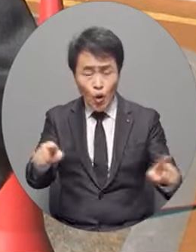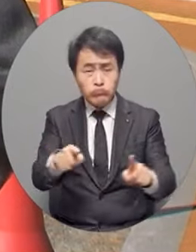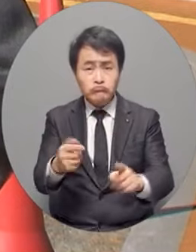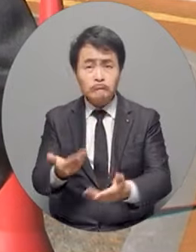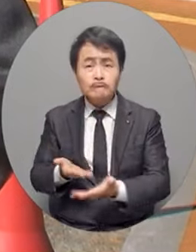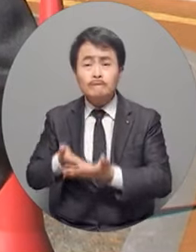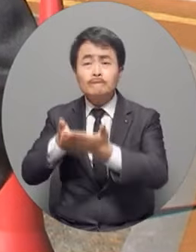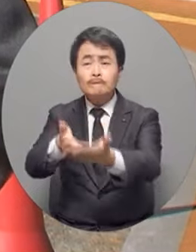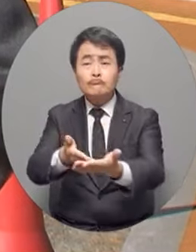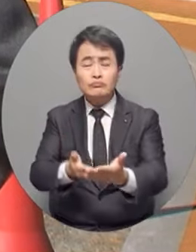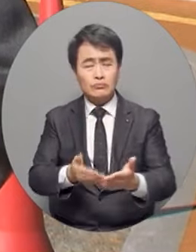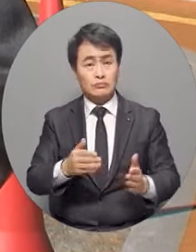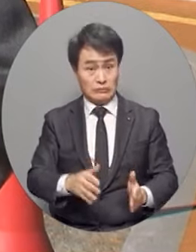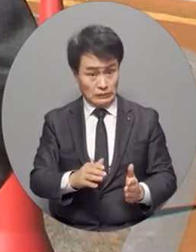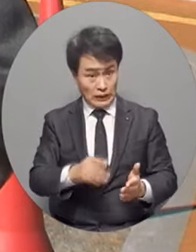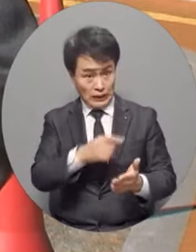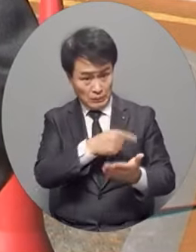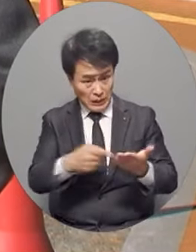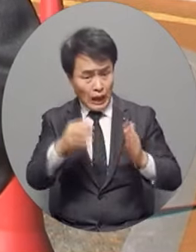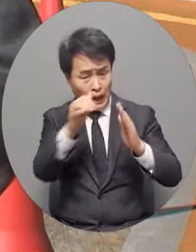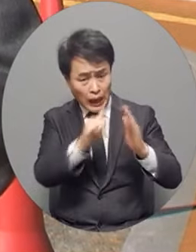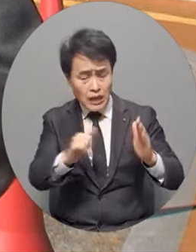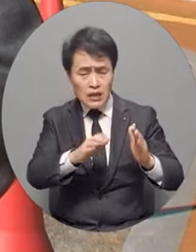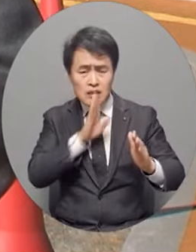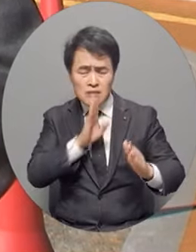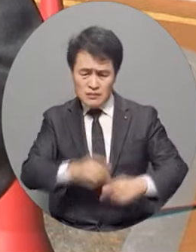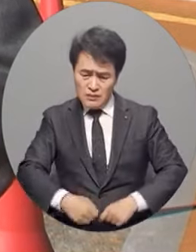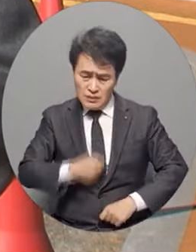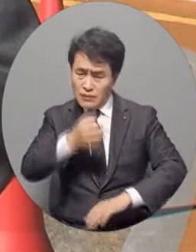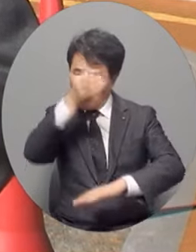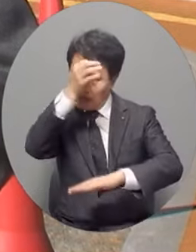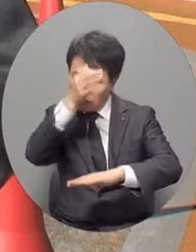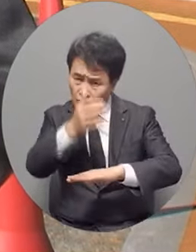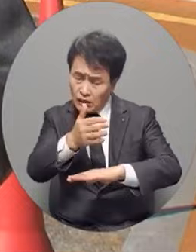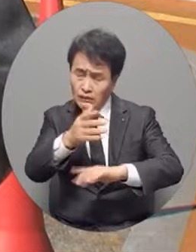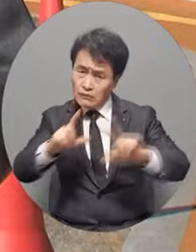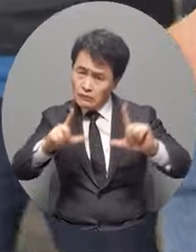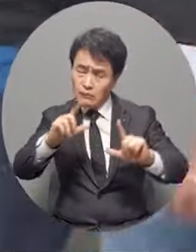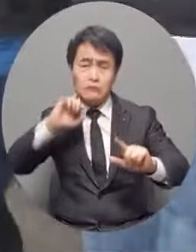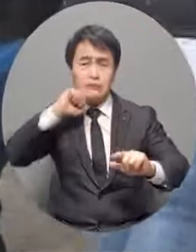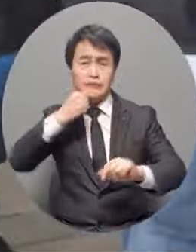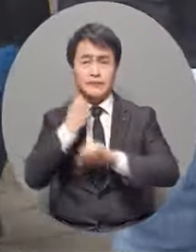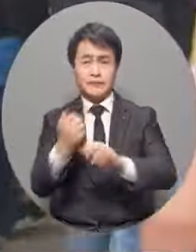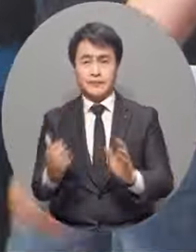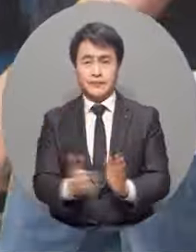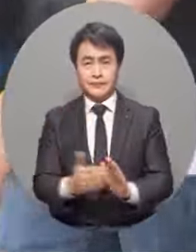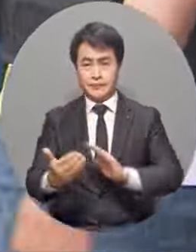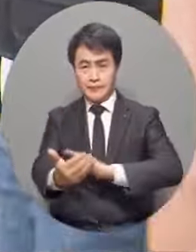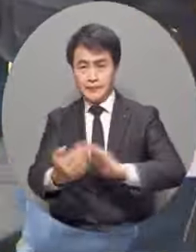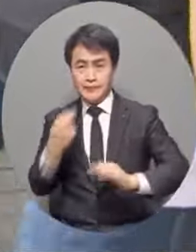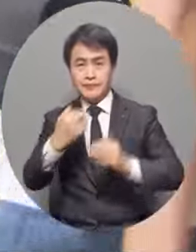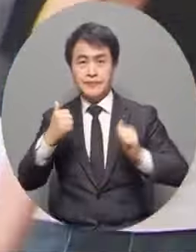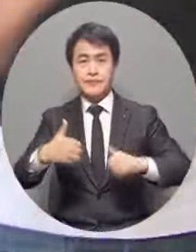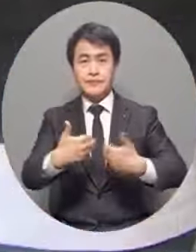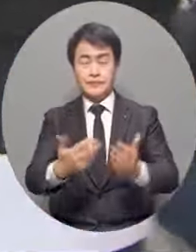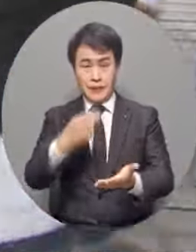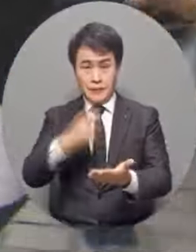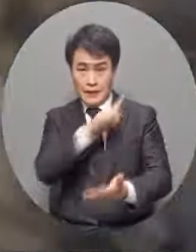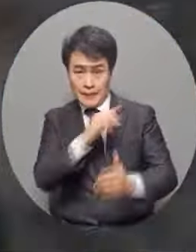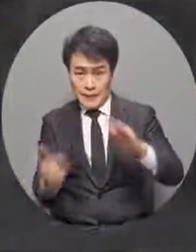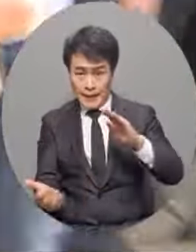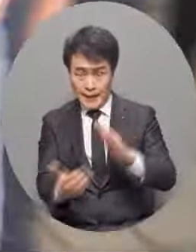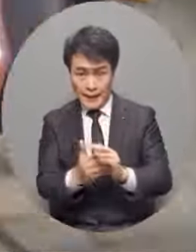재판부는 유족과 피해자에게 진심으로 사죄하고 있다고 보기 어렵다고 판단했습니다. 앞서 검찰이 법정